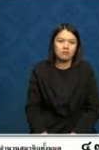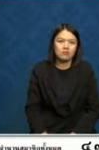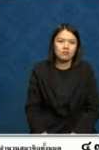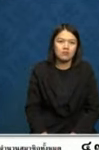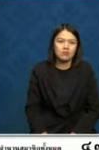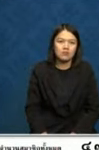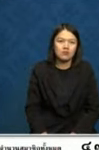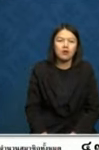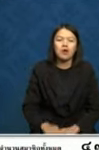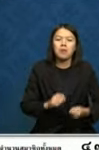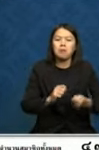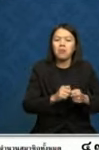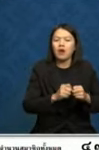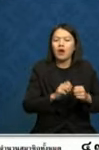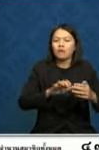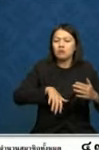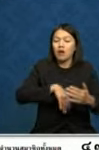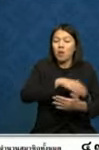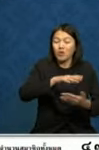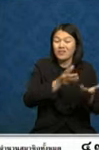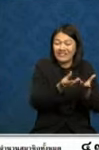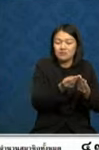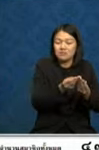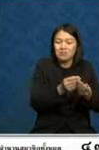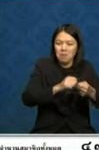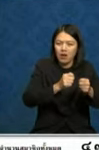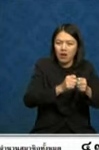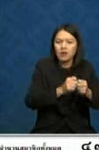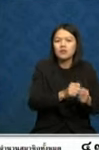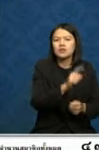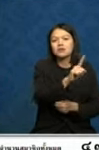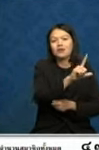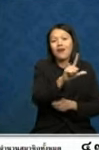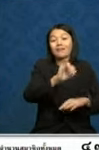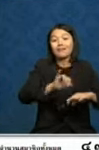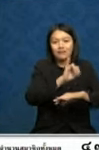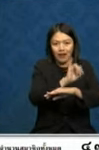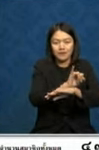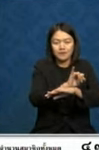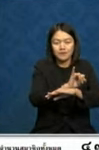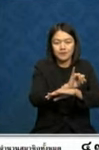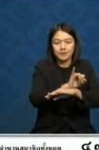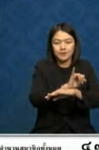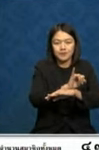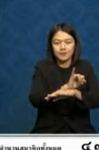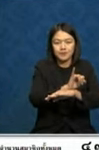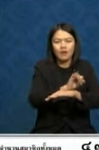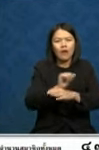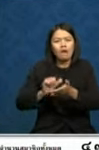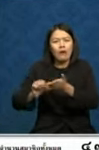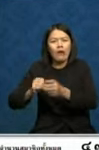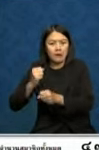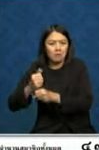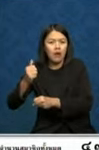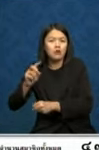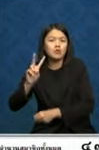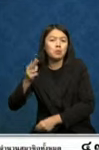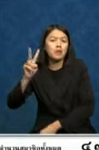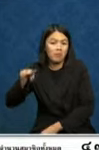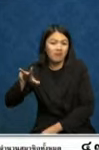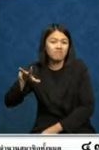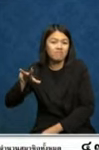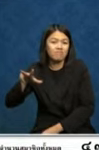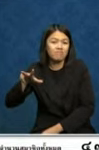ปัญหาที่มีทั้งหมดนะครับเกือบ1ล้านไร่นะครับสามารถแก้ไปได้อยู่ที่ 23,000 ไ